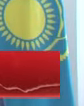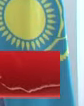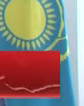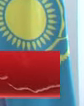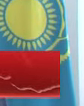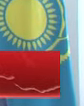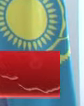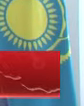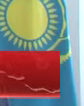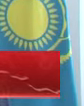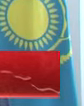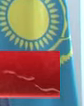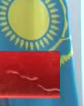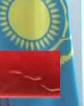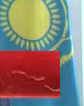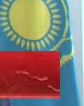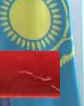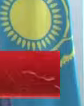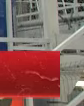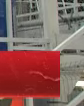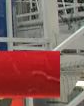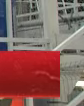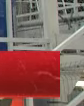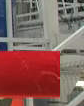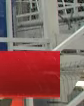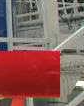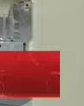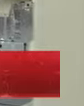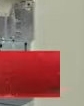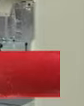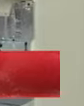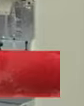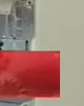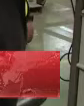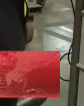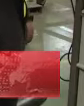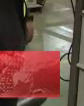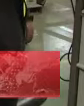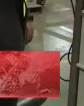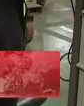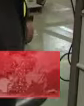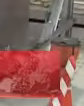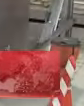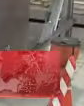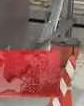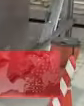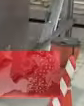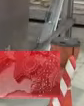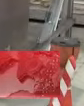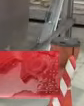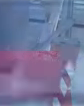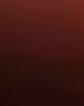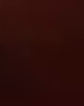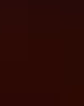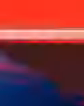импорта наблюдается в машиностроительной отрасли на 21%. Сможет ли наша страна полностью отказаться от импортных